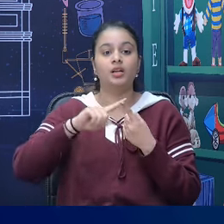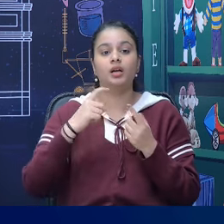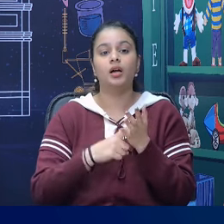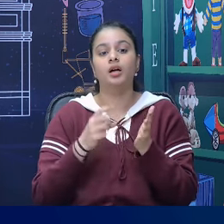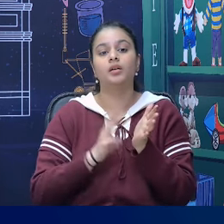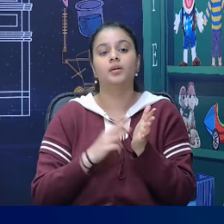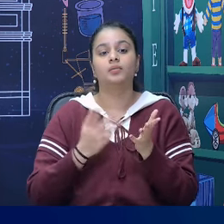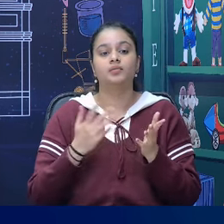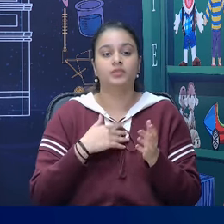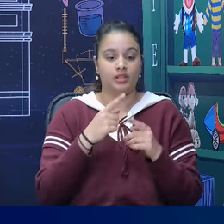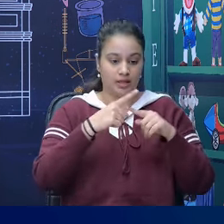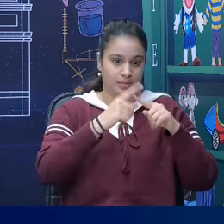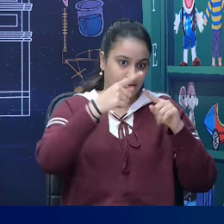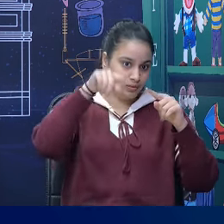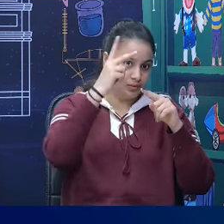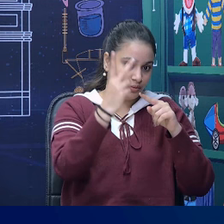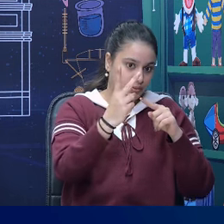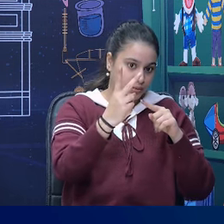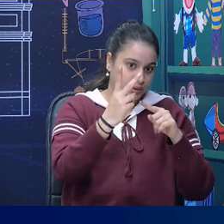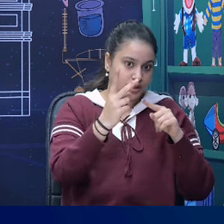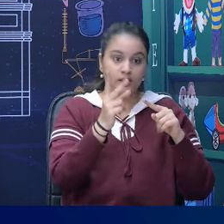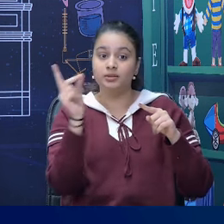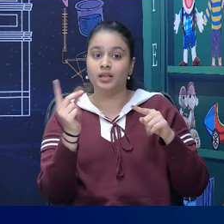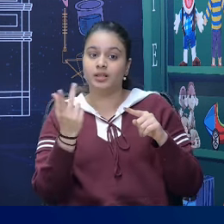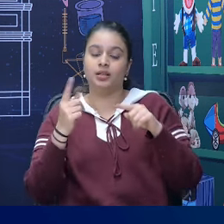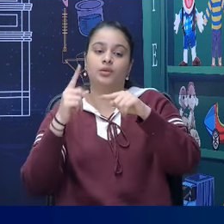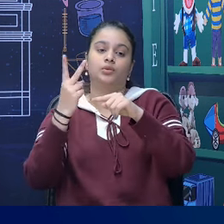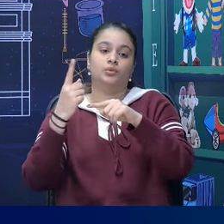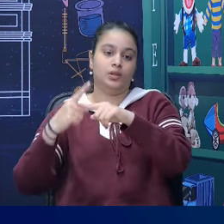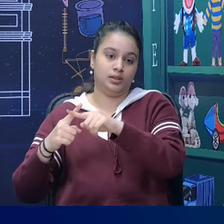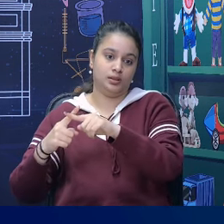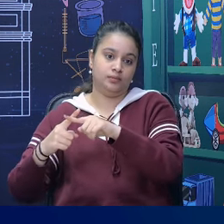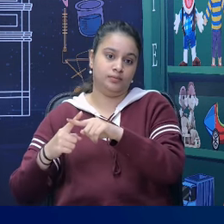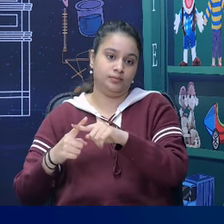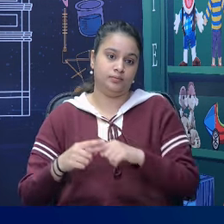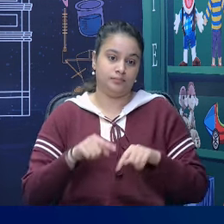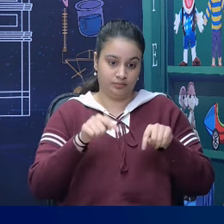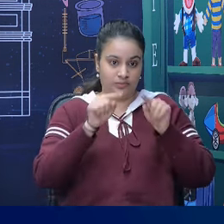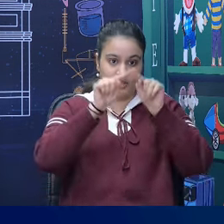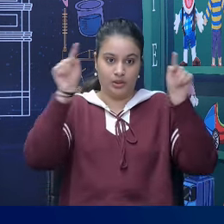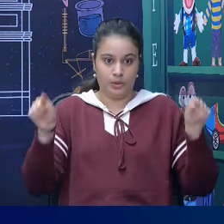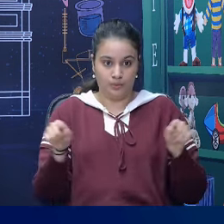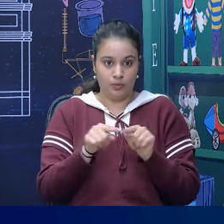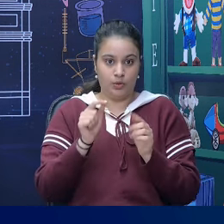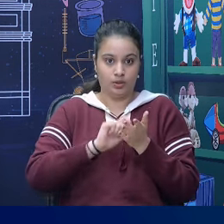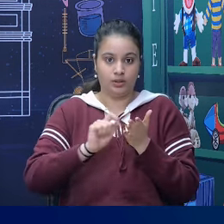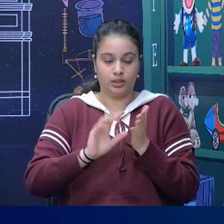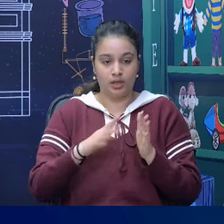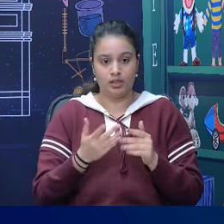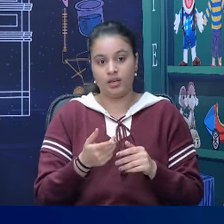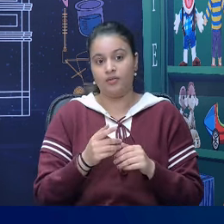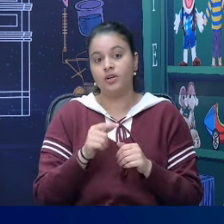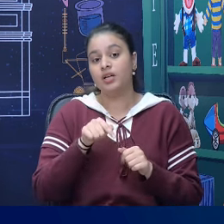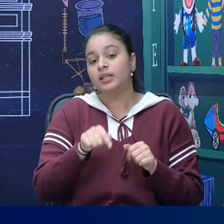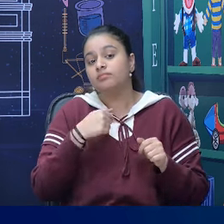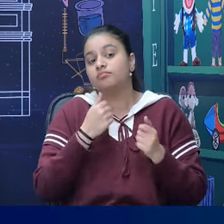होगी x स् जी दूसरी टर्म 2 2x जो बॉक्स में मैंने लिखा है और जो मैं बोल के बता रही हूं आपको आप बताइएगा उसमें